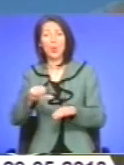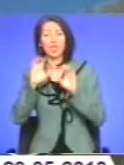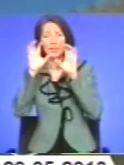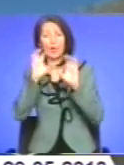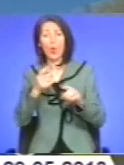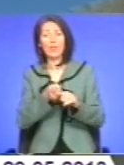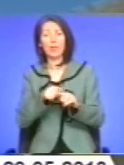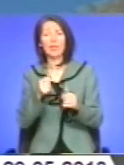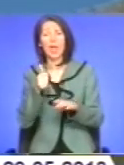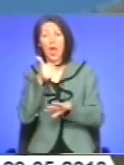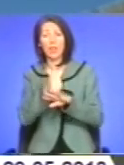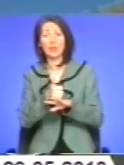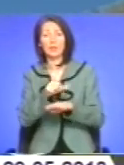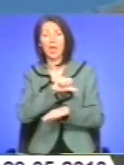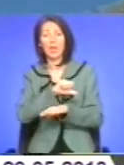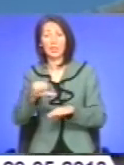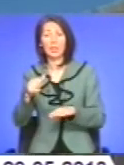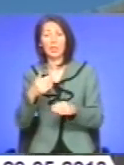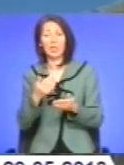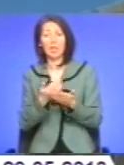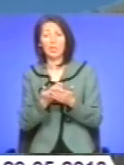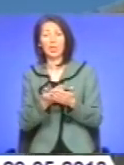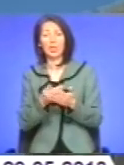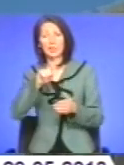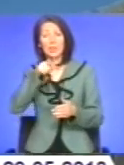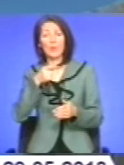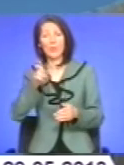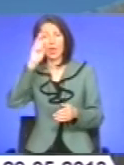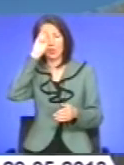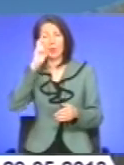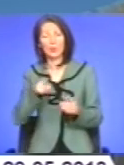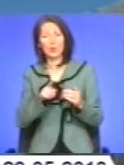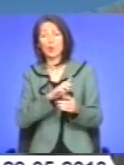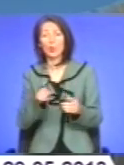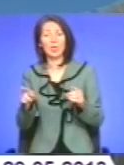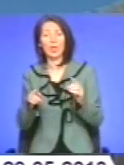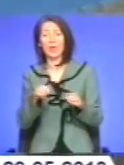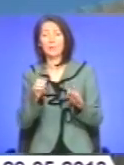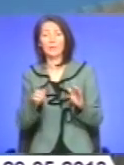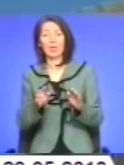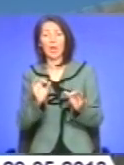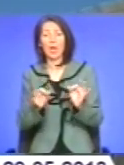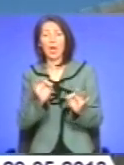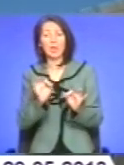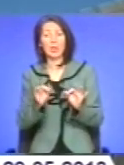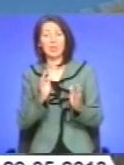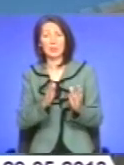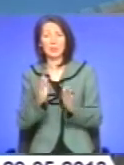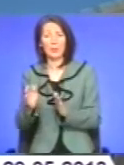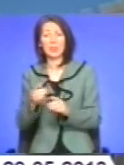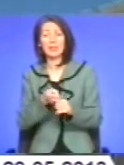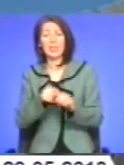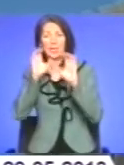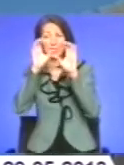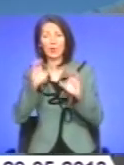требований государству, потому что нестабильность этих законов сегодня это приводит к